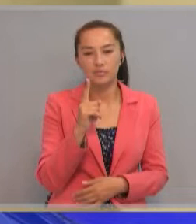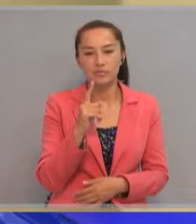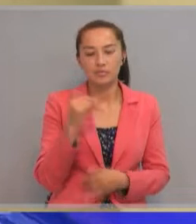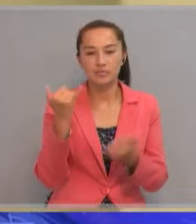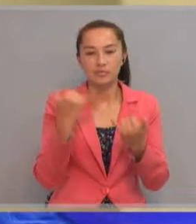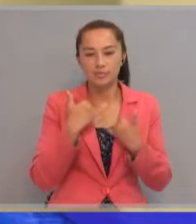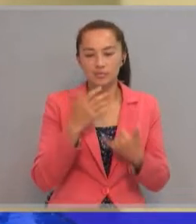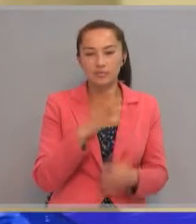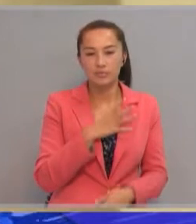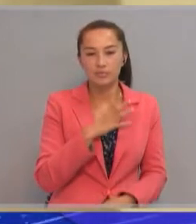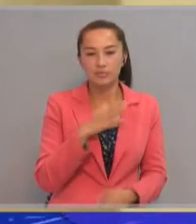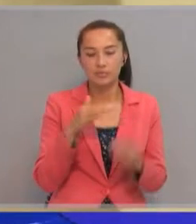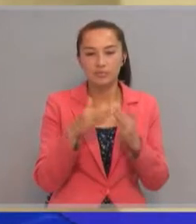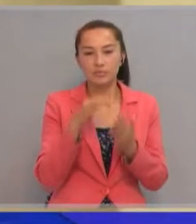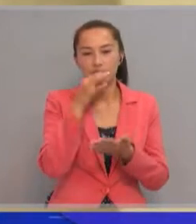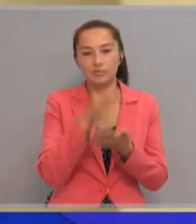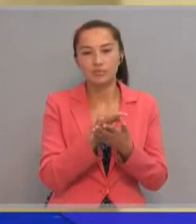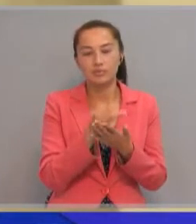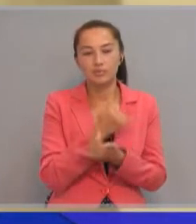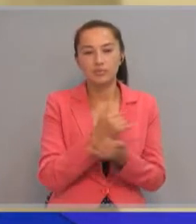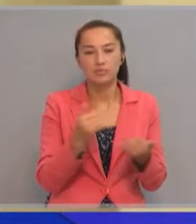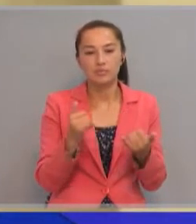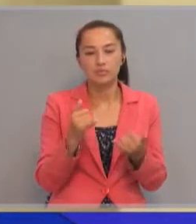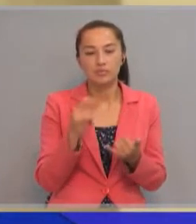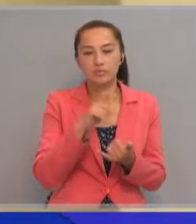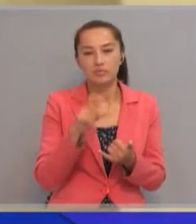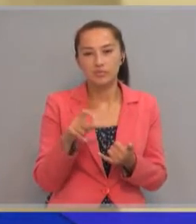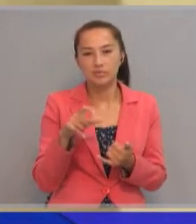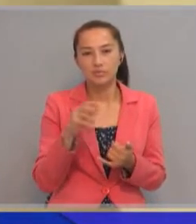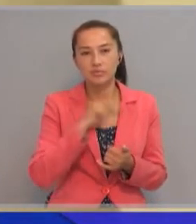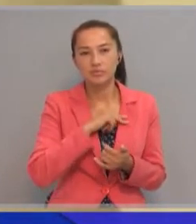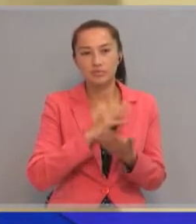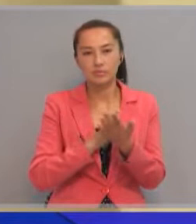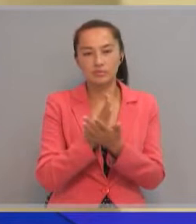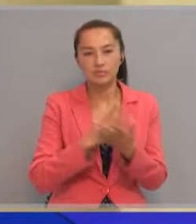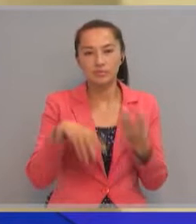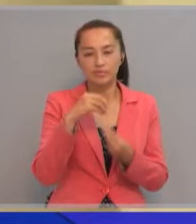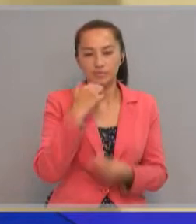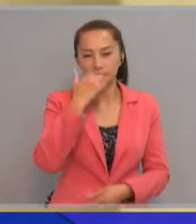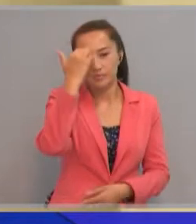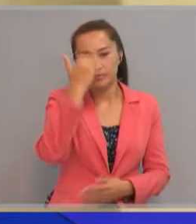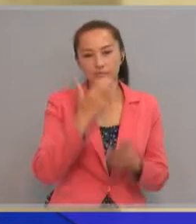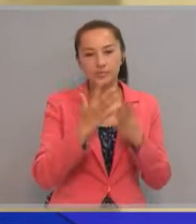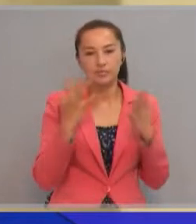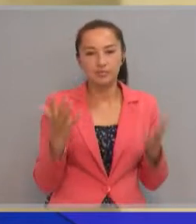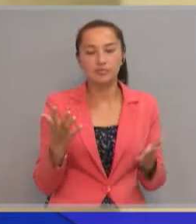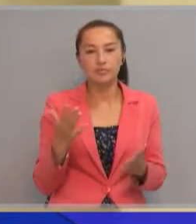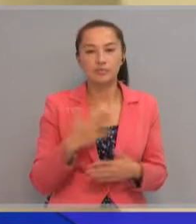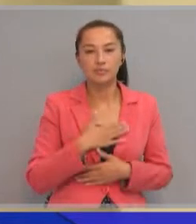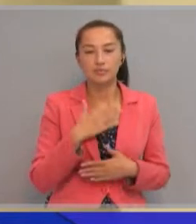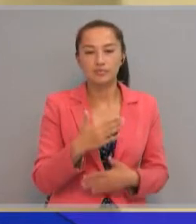өшірден баспана несіне істеп отқан қызметкерлерге үлкен рахмет, Алла разы